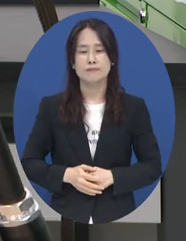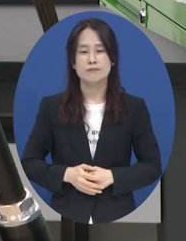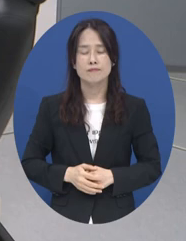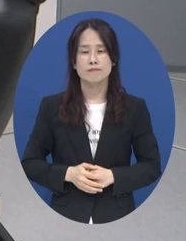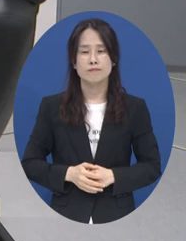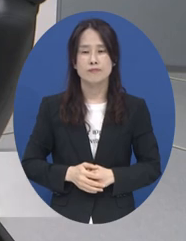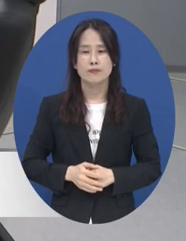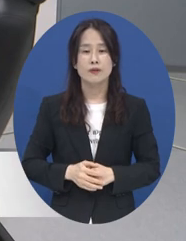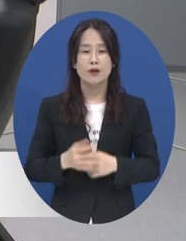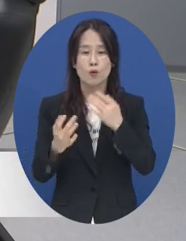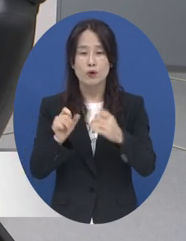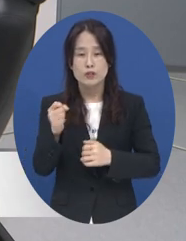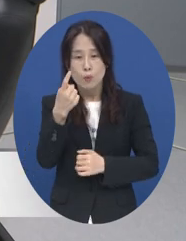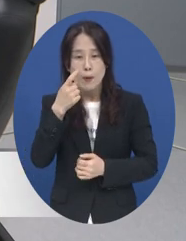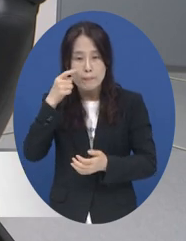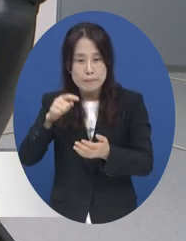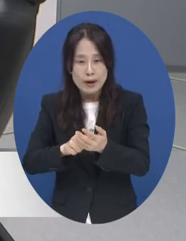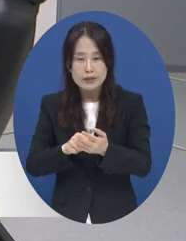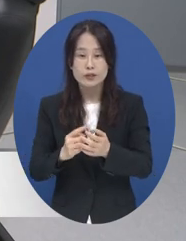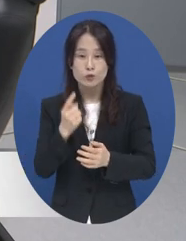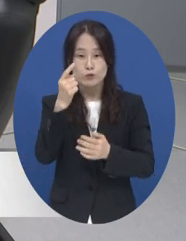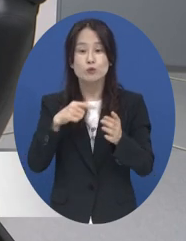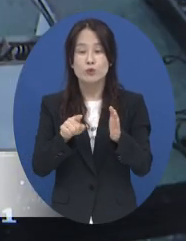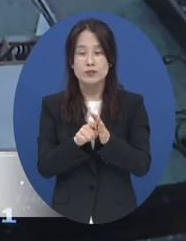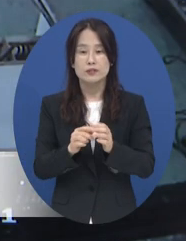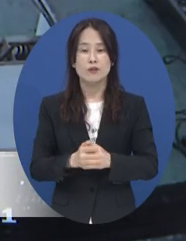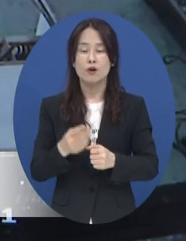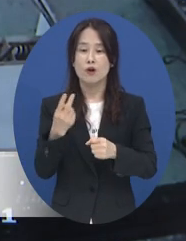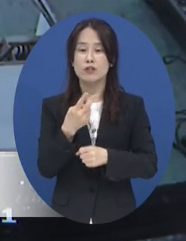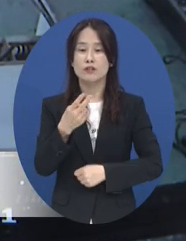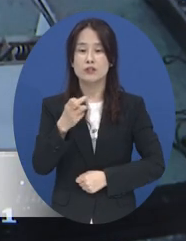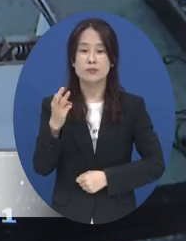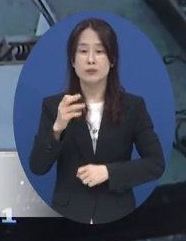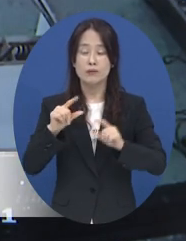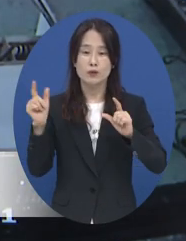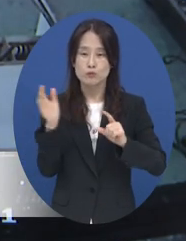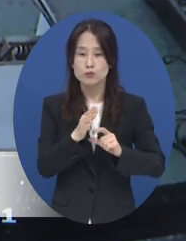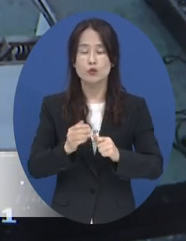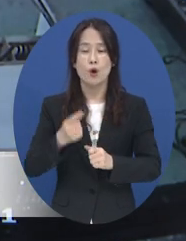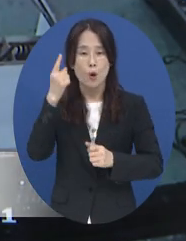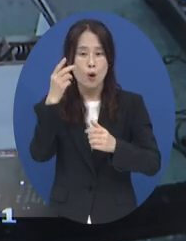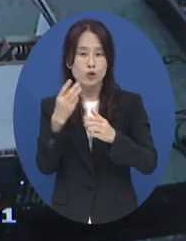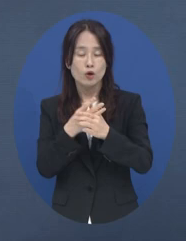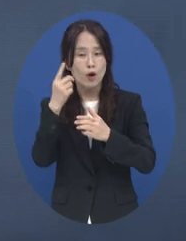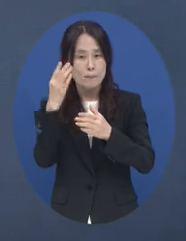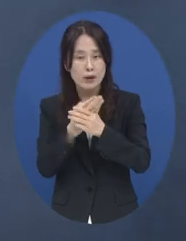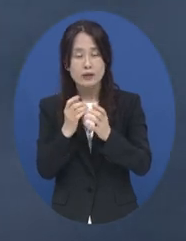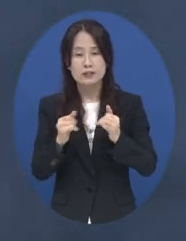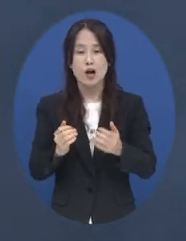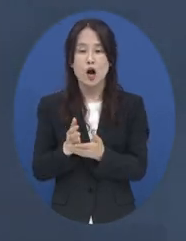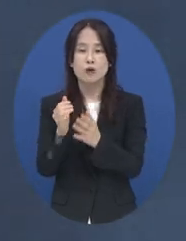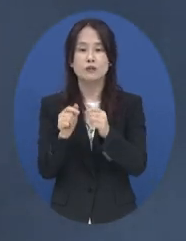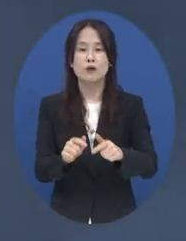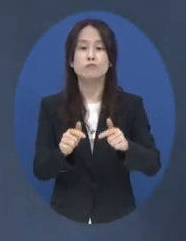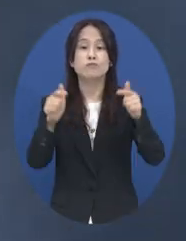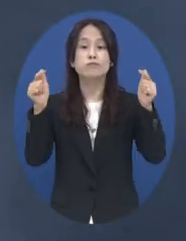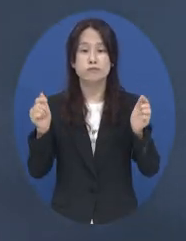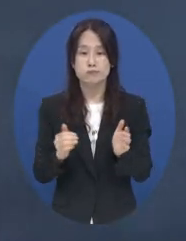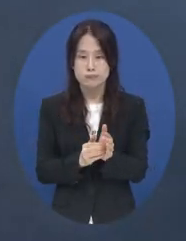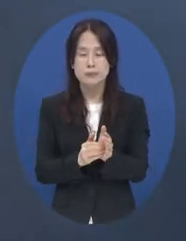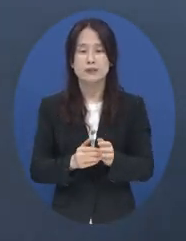할 수 있습니다. 경기도는 화재 원인 규명률을 높이기 위해 지난 2013년부터 공학 분야 석 박사 등 전문 인력을